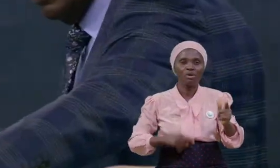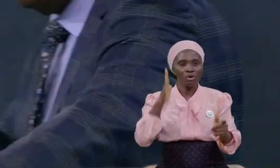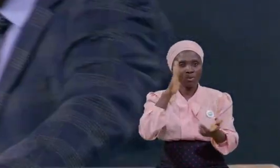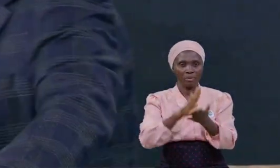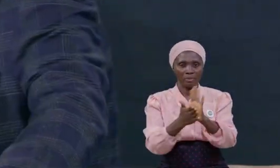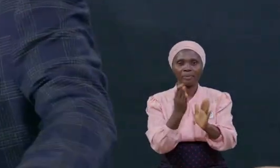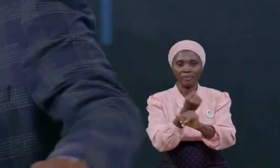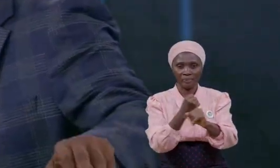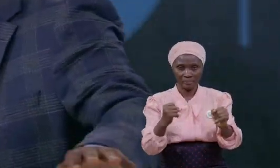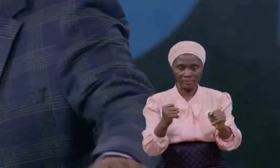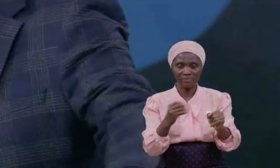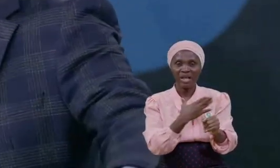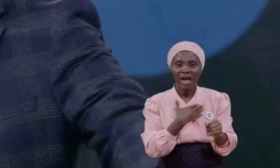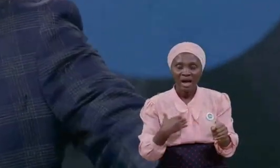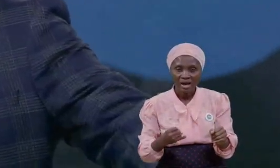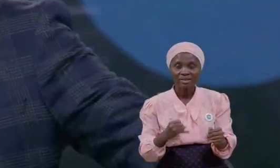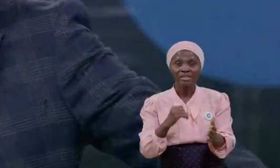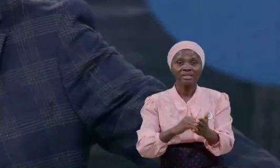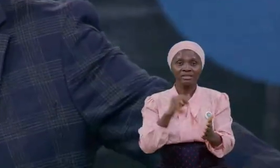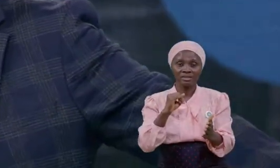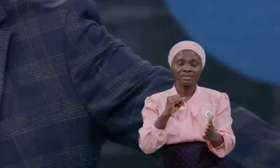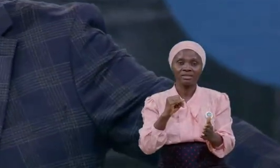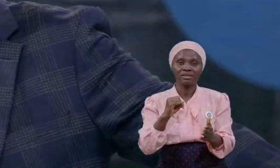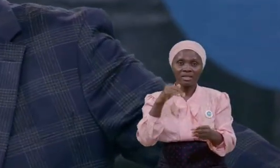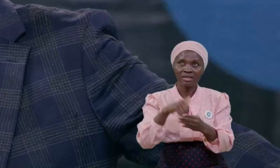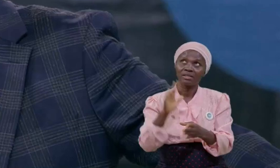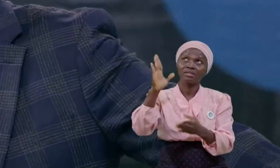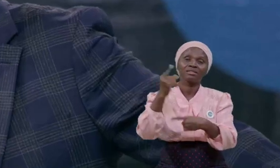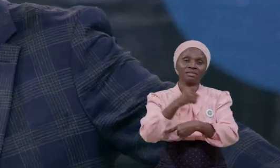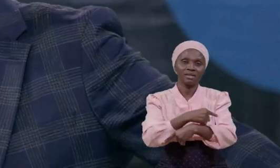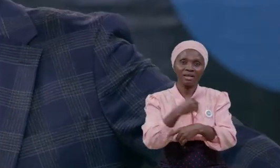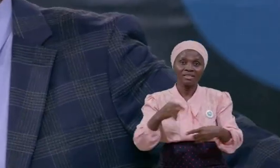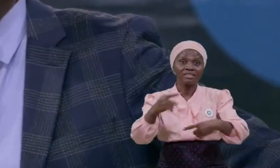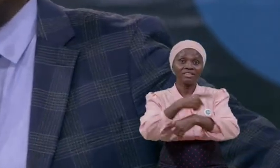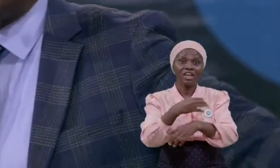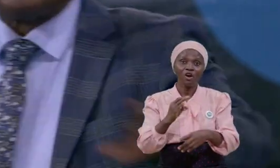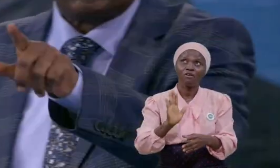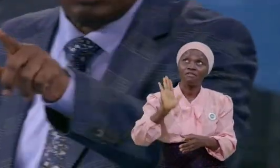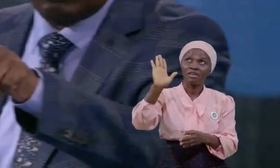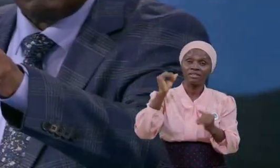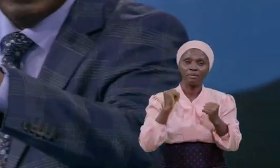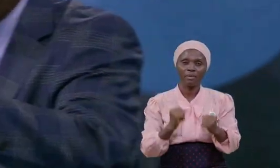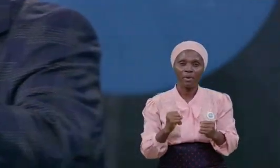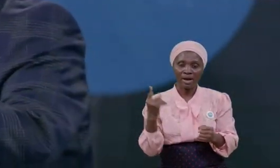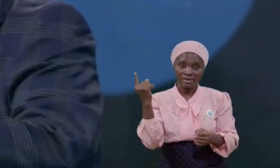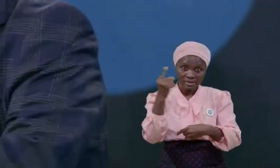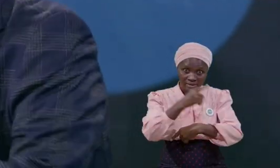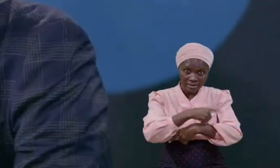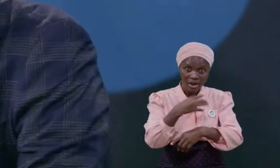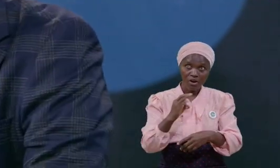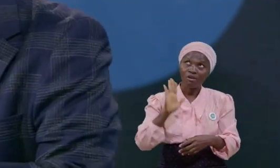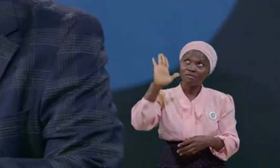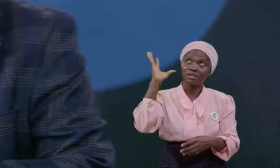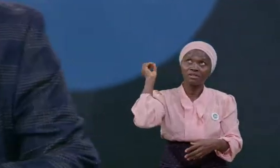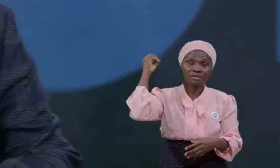en son jour, le jour de sa puissance, le jour de sa grâce, le jour de son amour, le